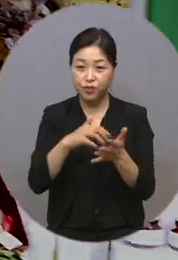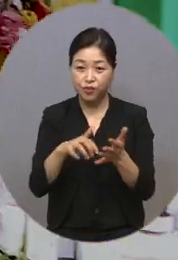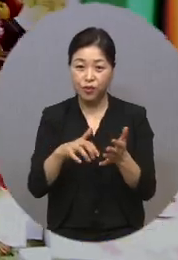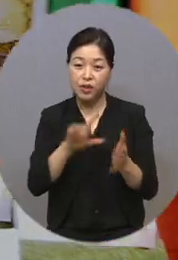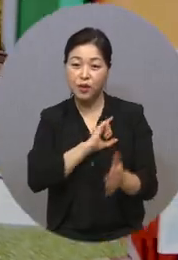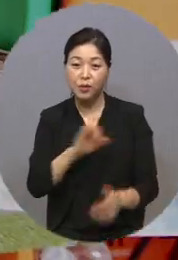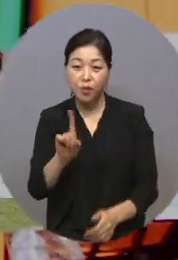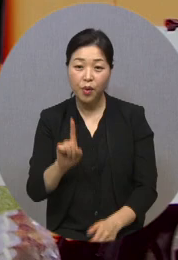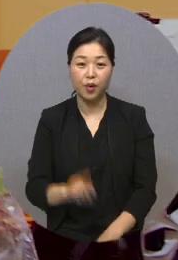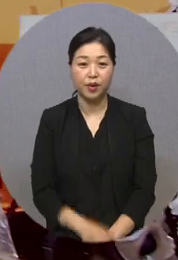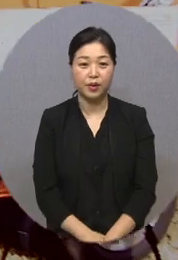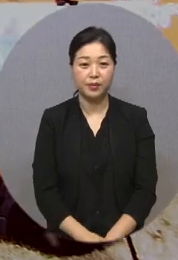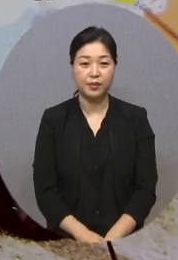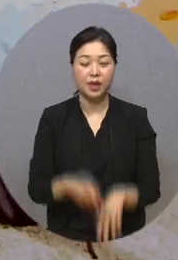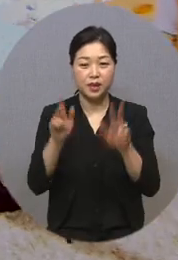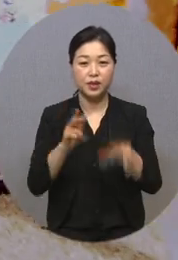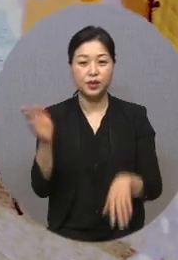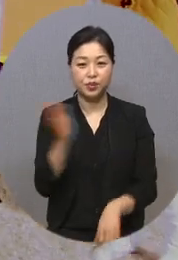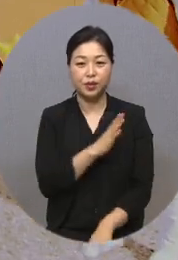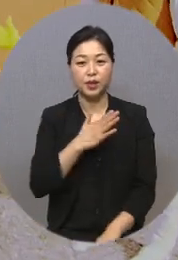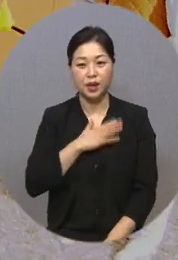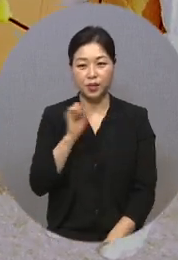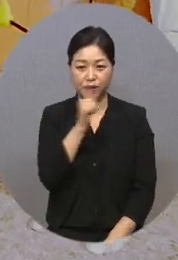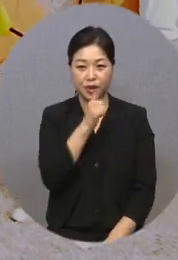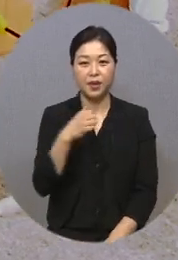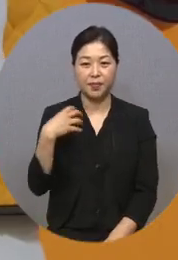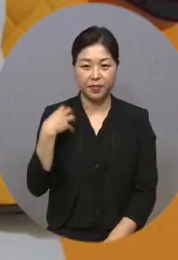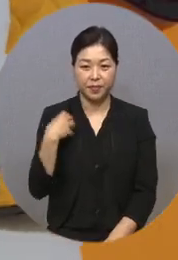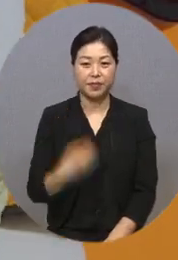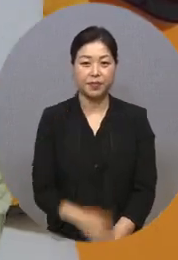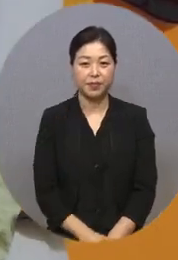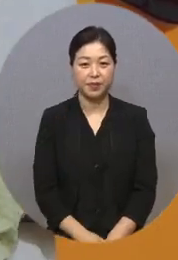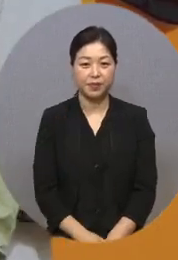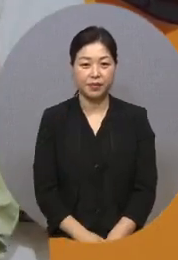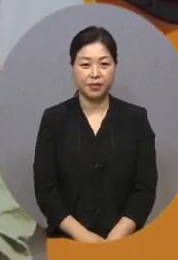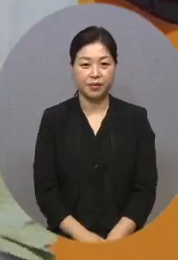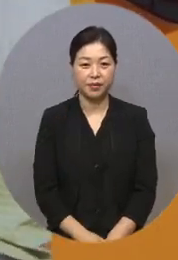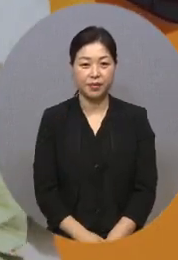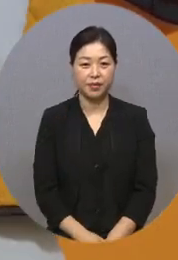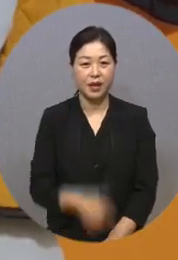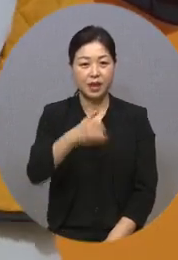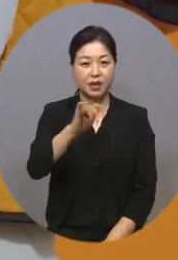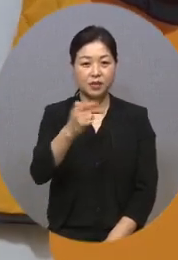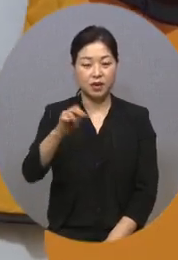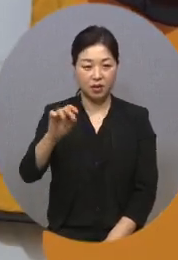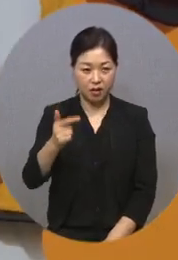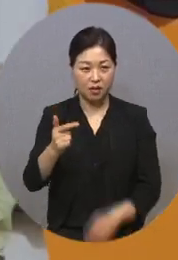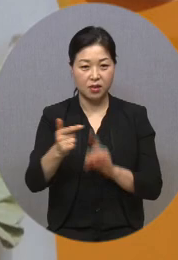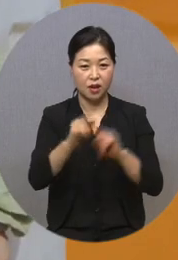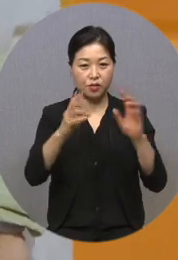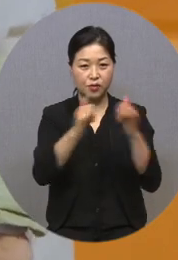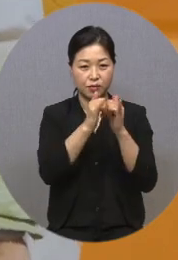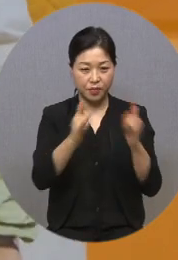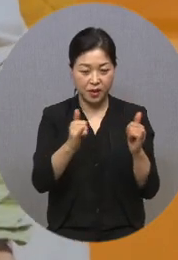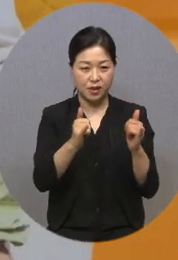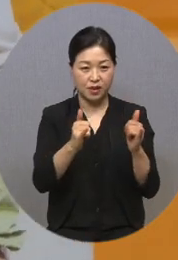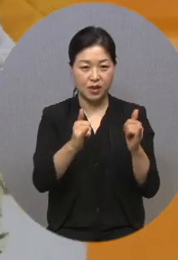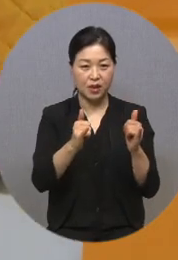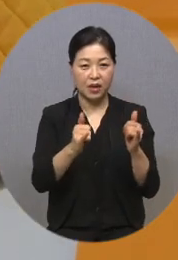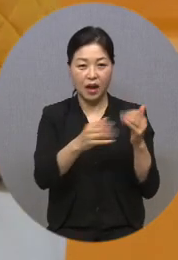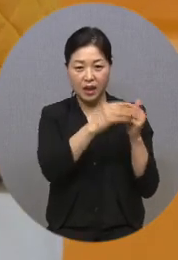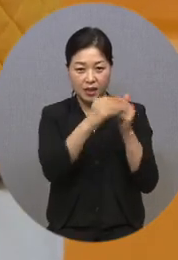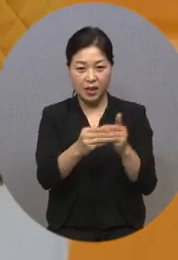네 지금부터 제가 소개를 한번 해드리도록 하겠습니다. 김정일의 훈민한양 TV와 남도장터가 오늘 찾아갈